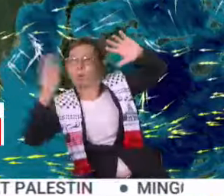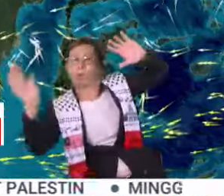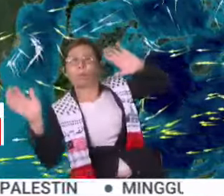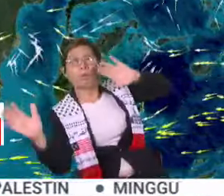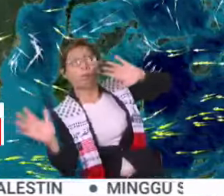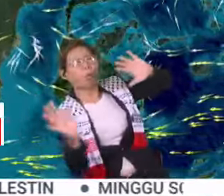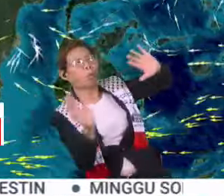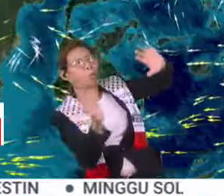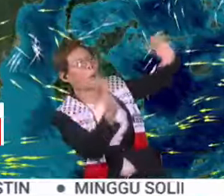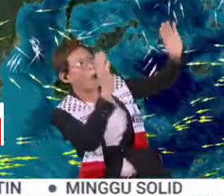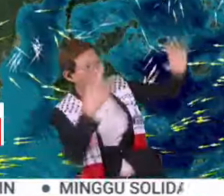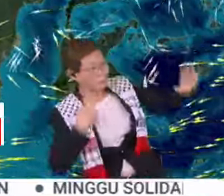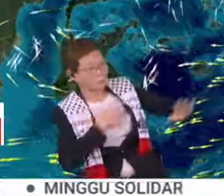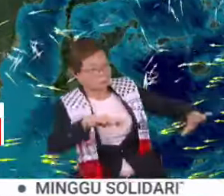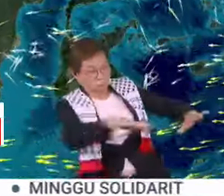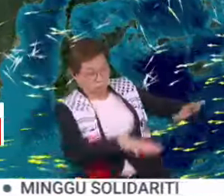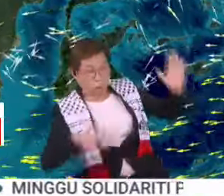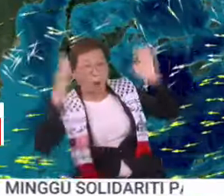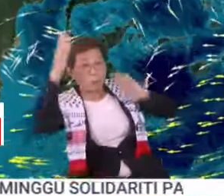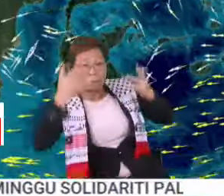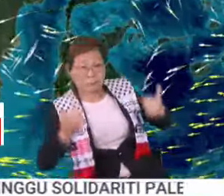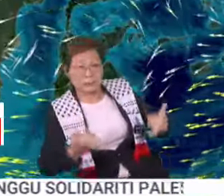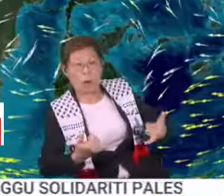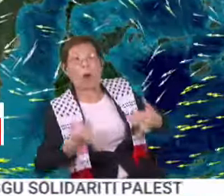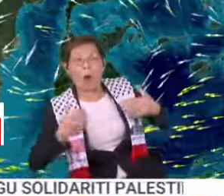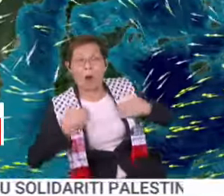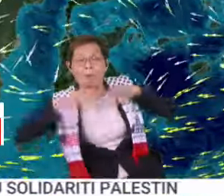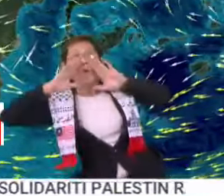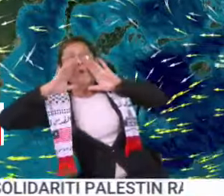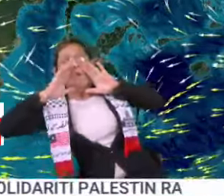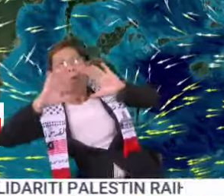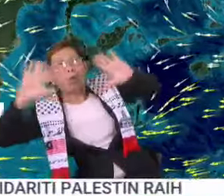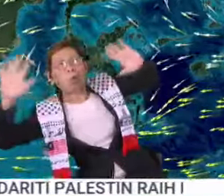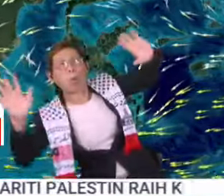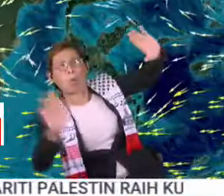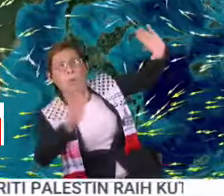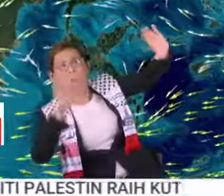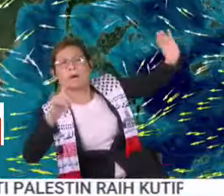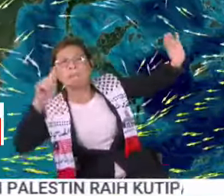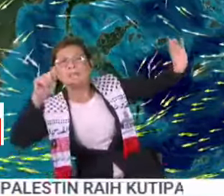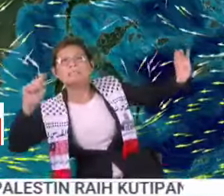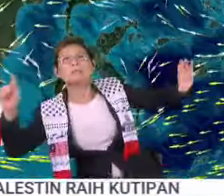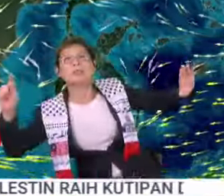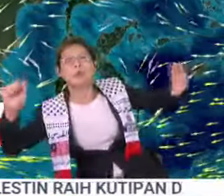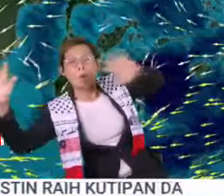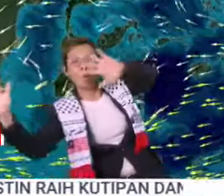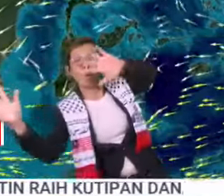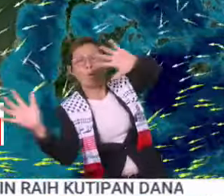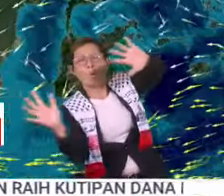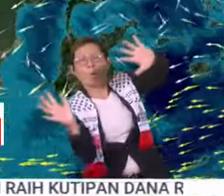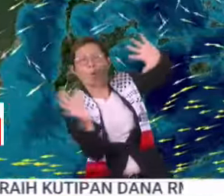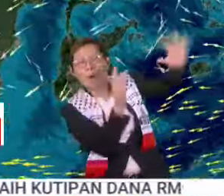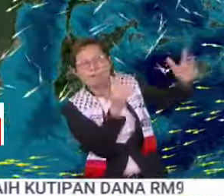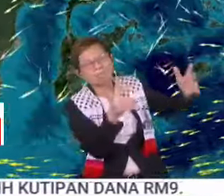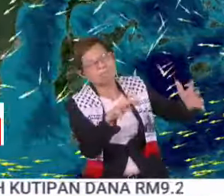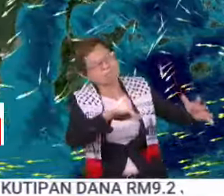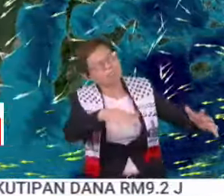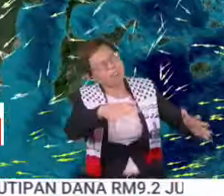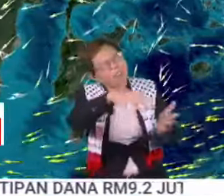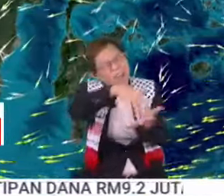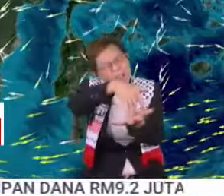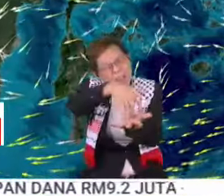kita perhatikan rantau negara kita sedang menerima tiupan angin dari arah timuran dengan kelajuan yang agak